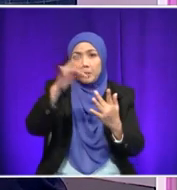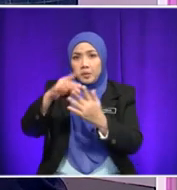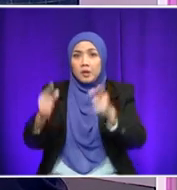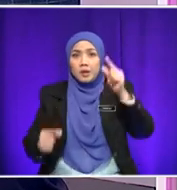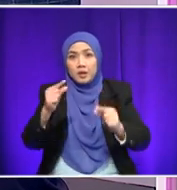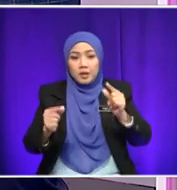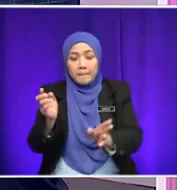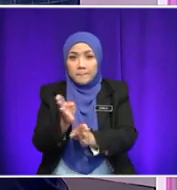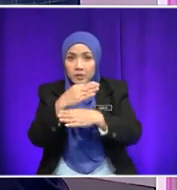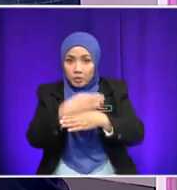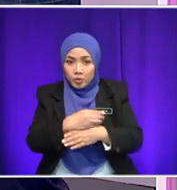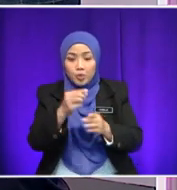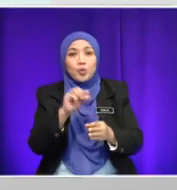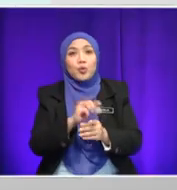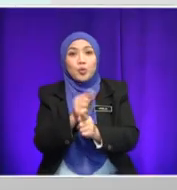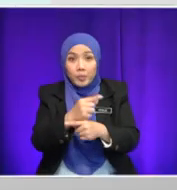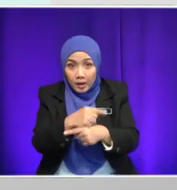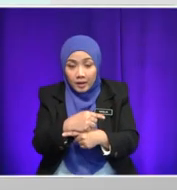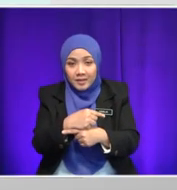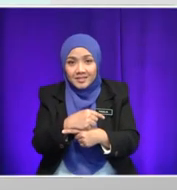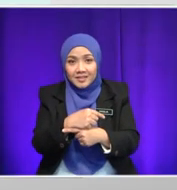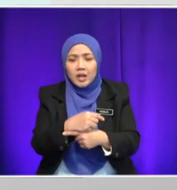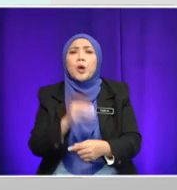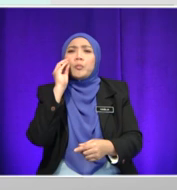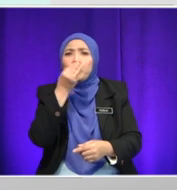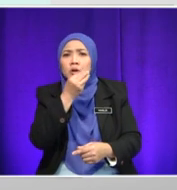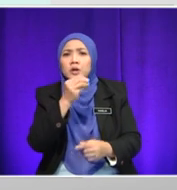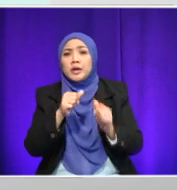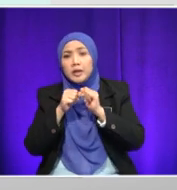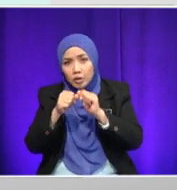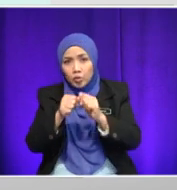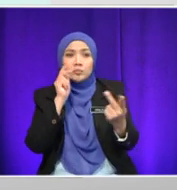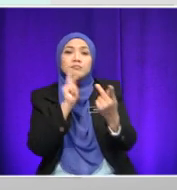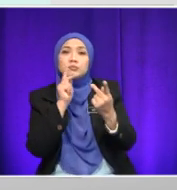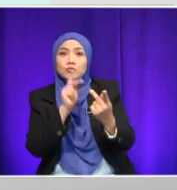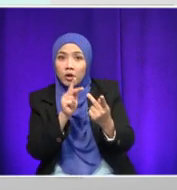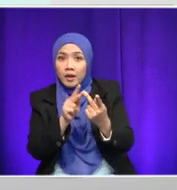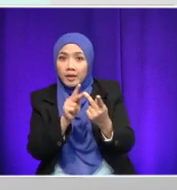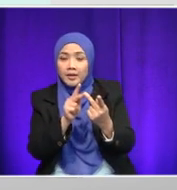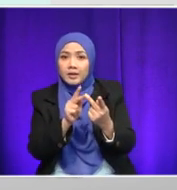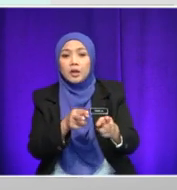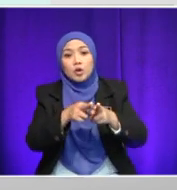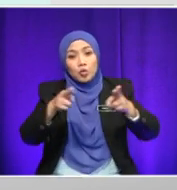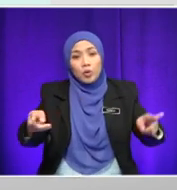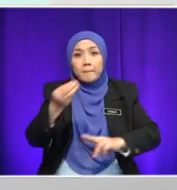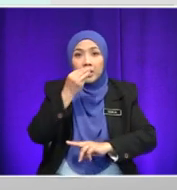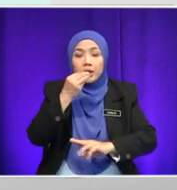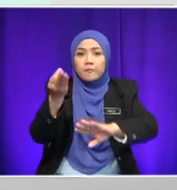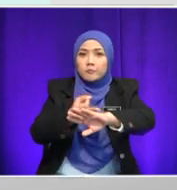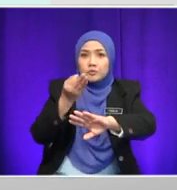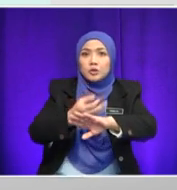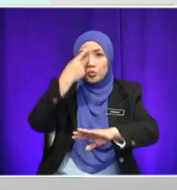gubahan bunga mengikut Yesus kesesuaian ruang dalam gubahan bunga di ruang makan berfungsi sebagai